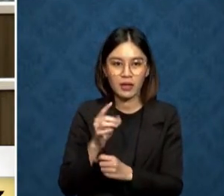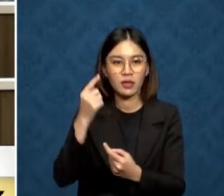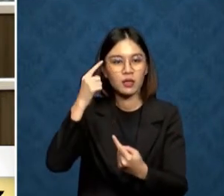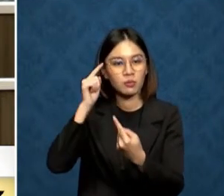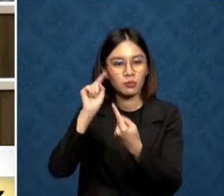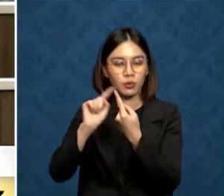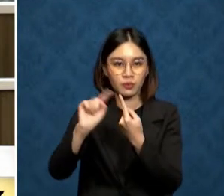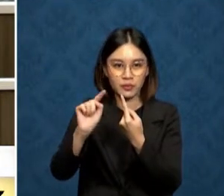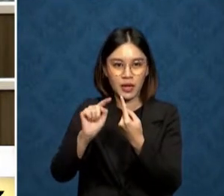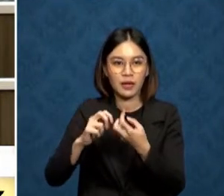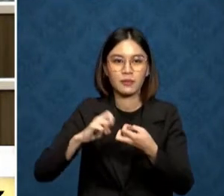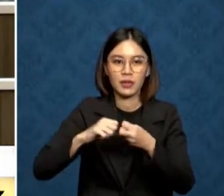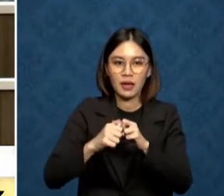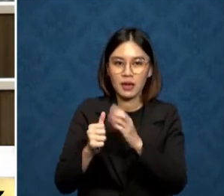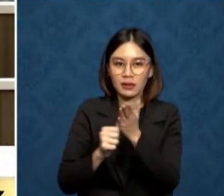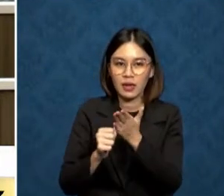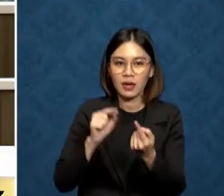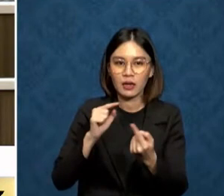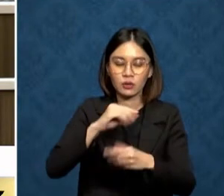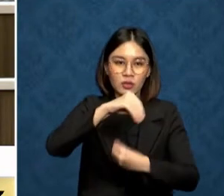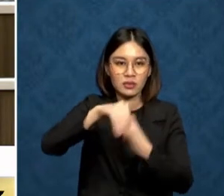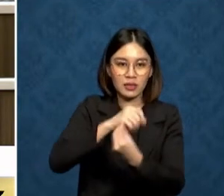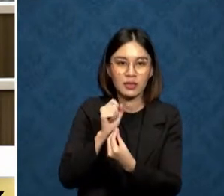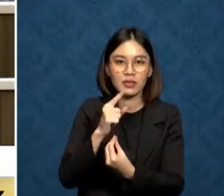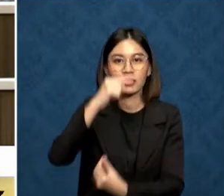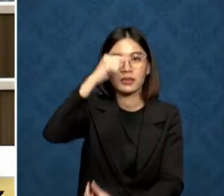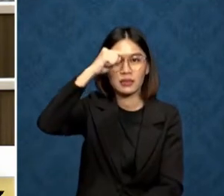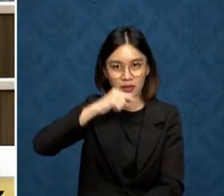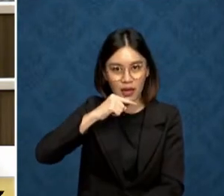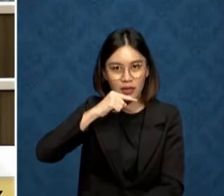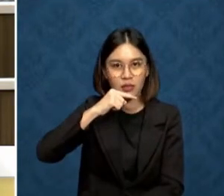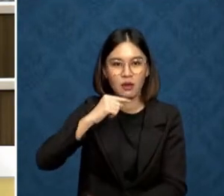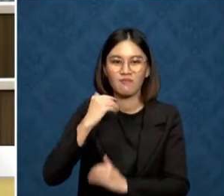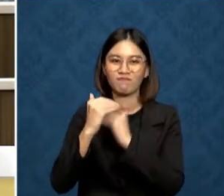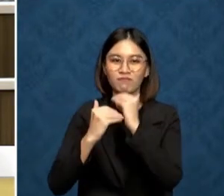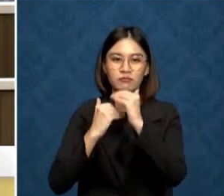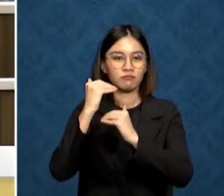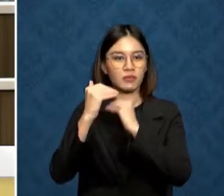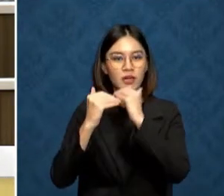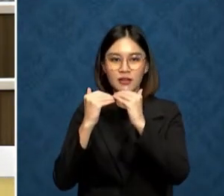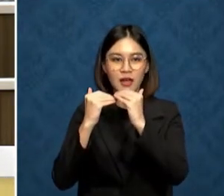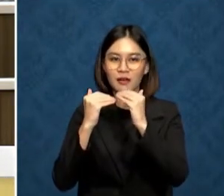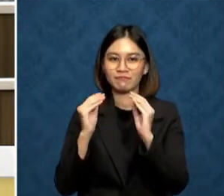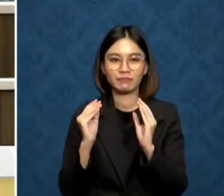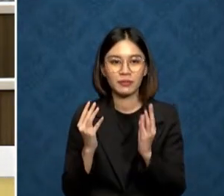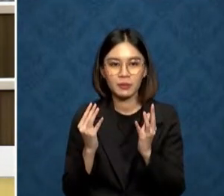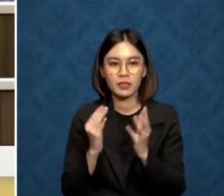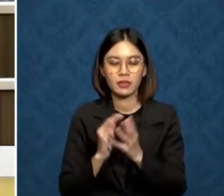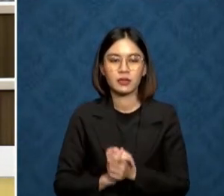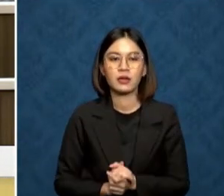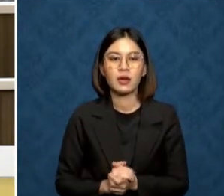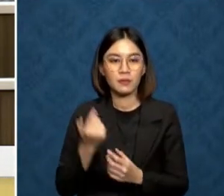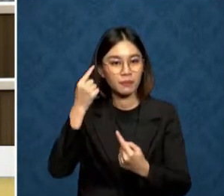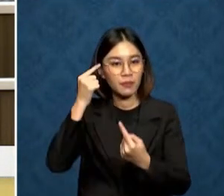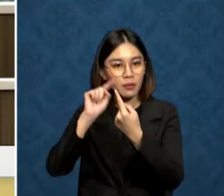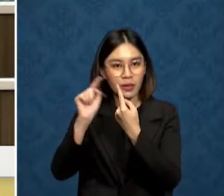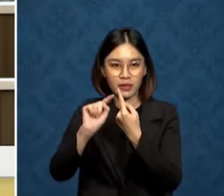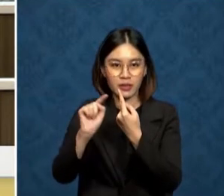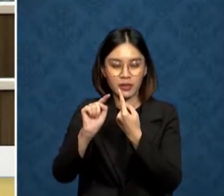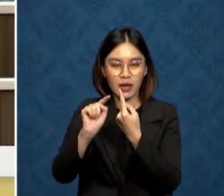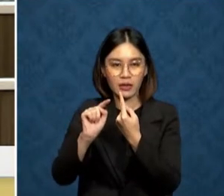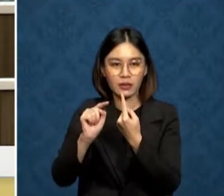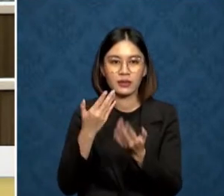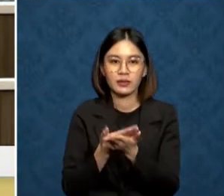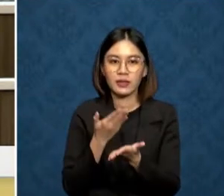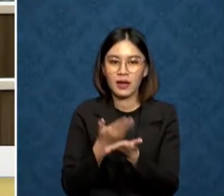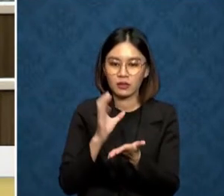ม่งเน้นในการแ้ปัหาที่เศรษฐ Materialsไม่เติบโตตามสัษฤษาพครับโยมเปาหมาย เพื่